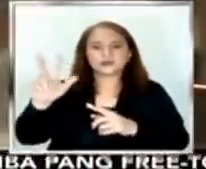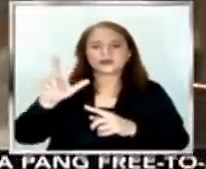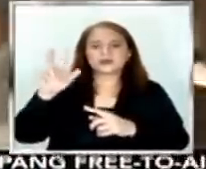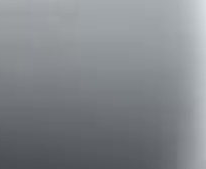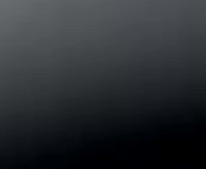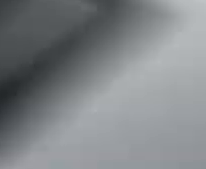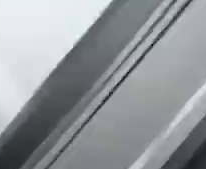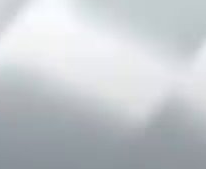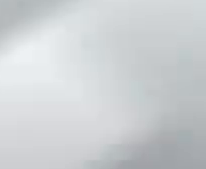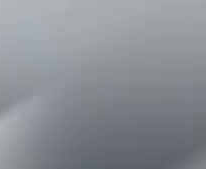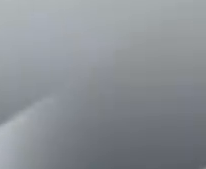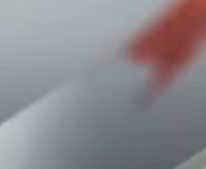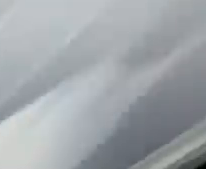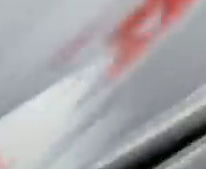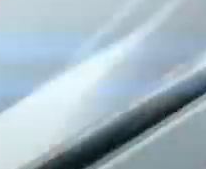tinetest.